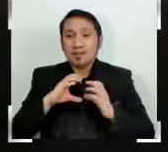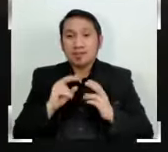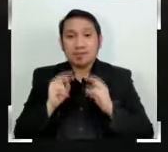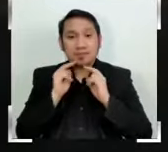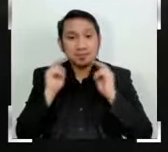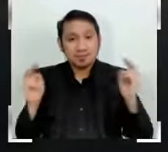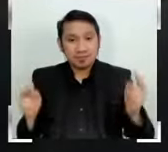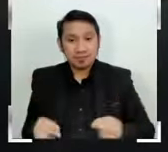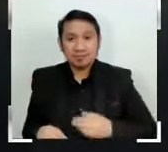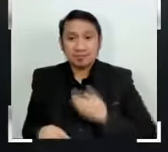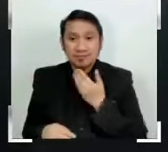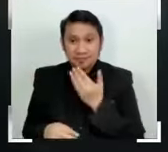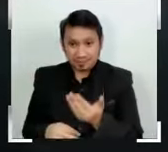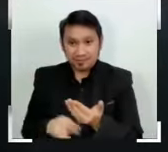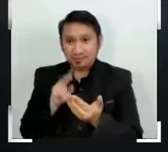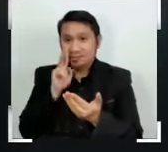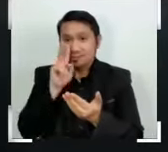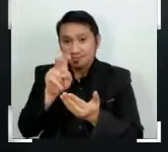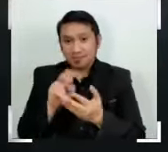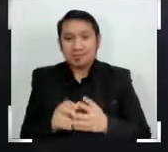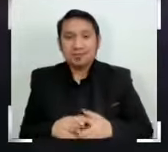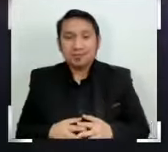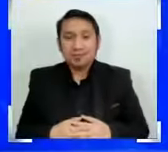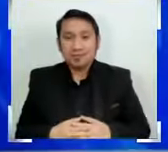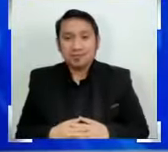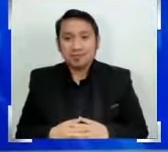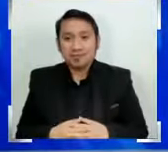Katrina Son, ang inyong saksi.